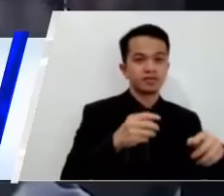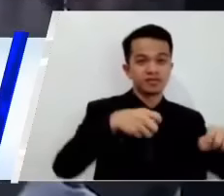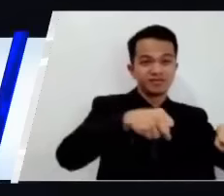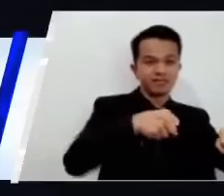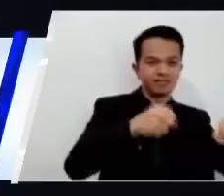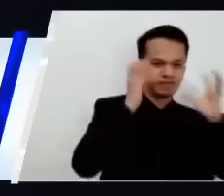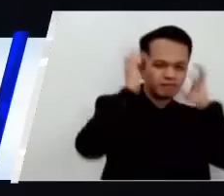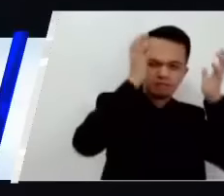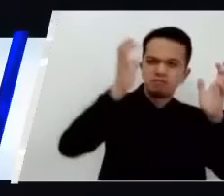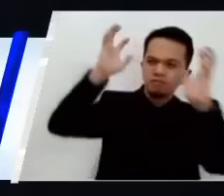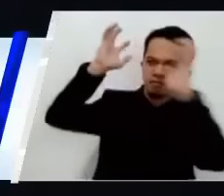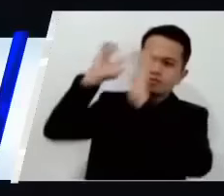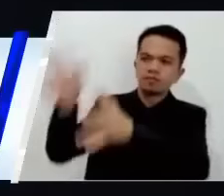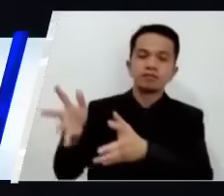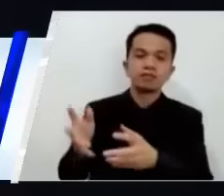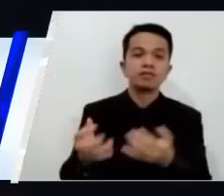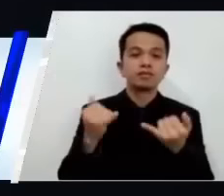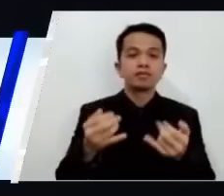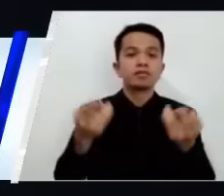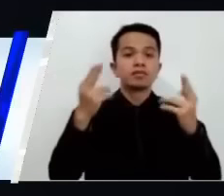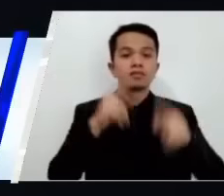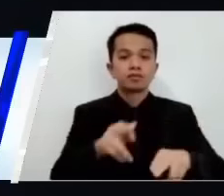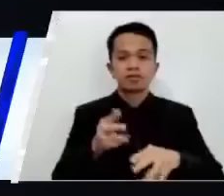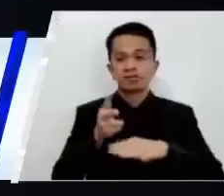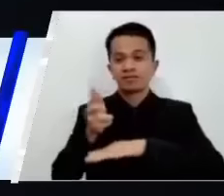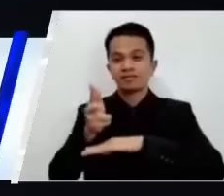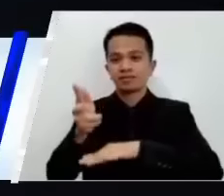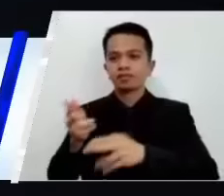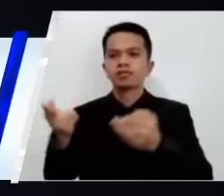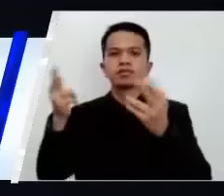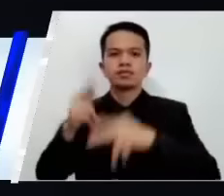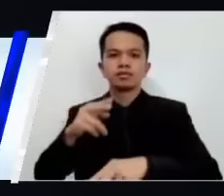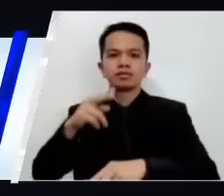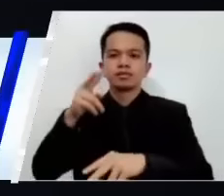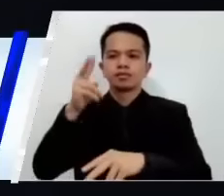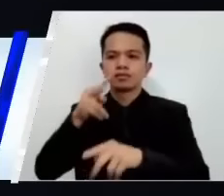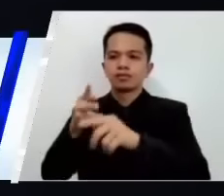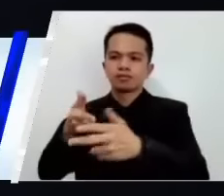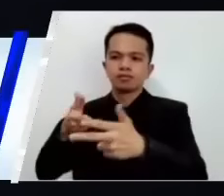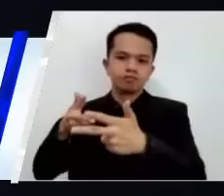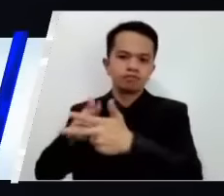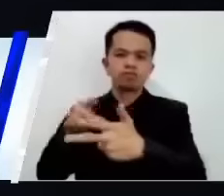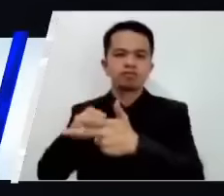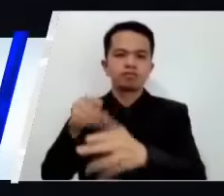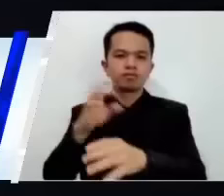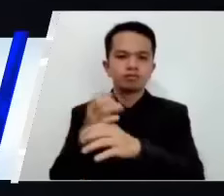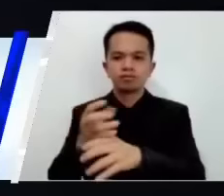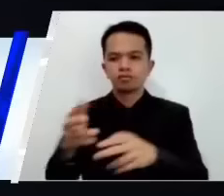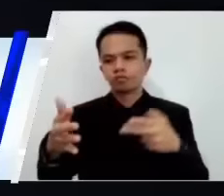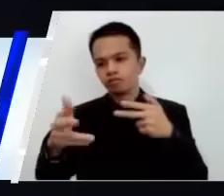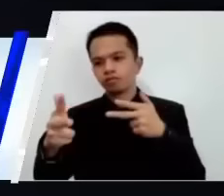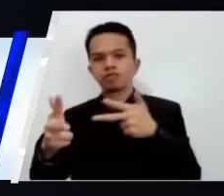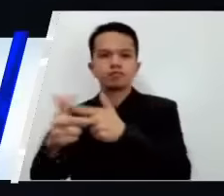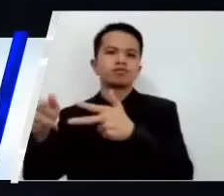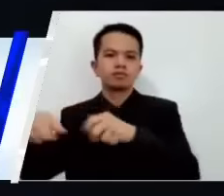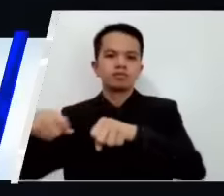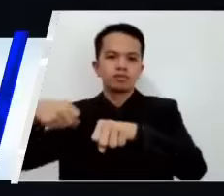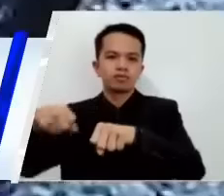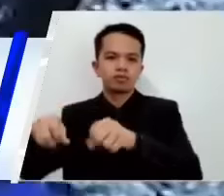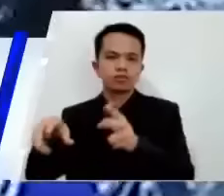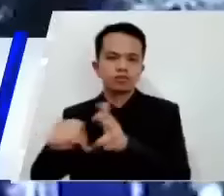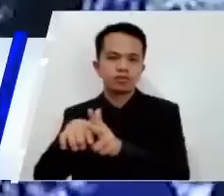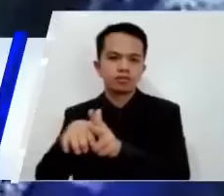papalayo, nakabangga pa ng isang kotse at dalawang tricycle ang van. Napatakbo palayo ang ilang sakay ng mga